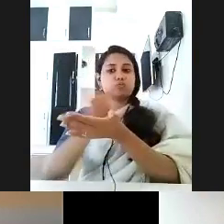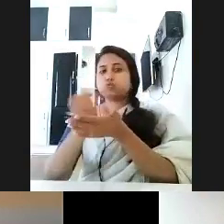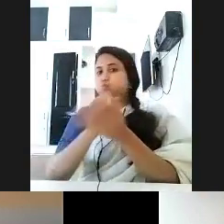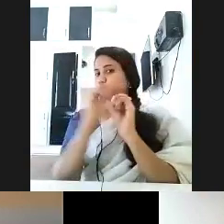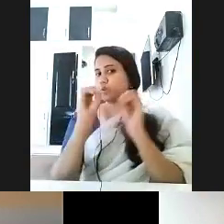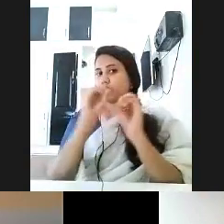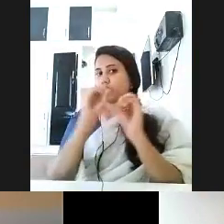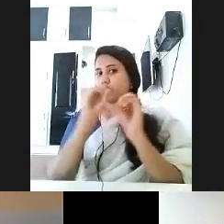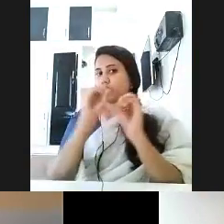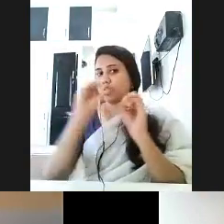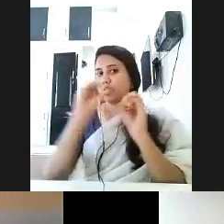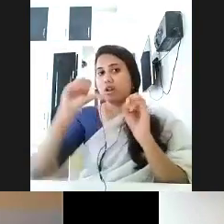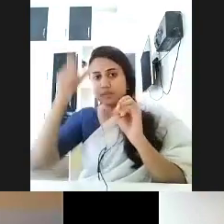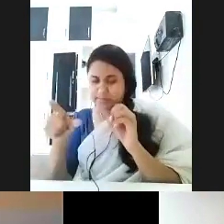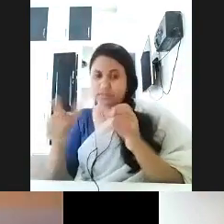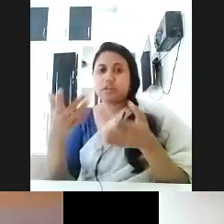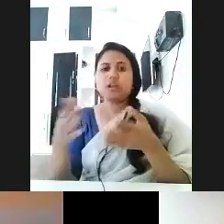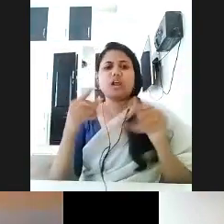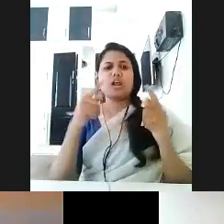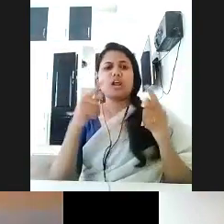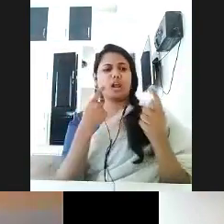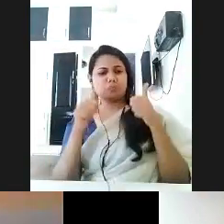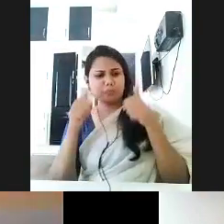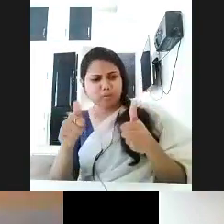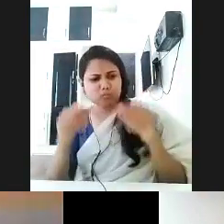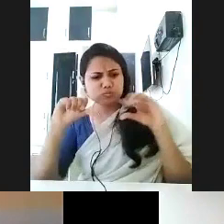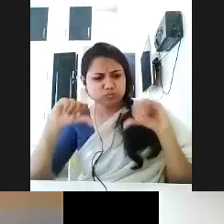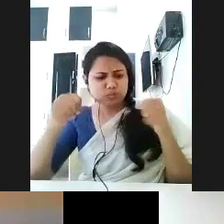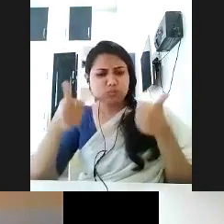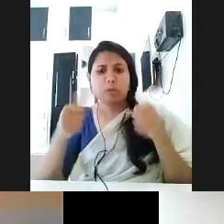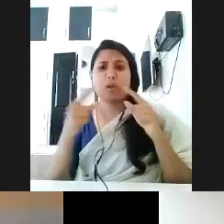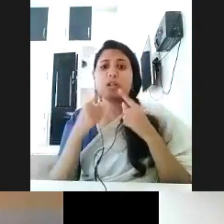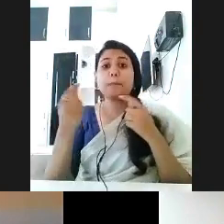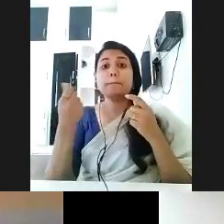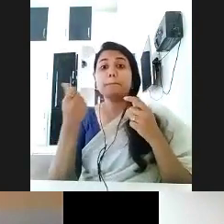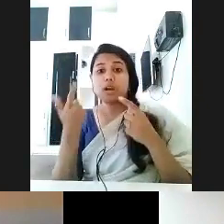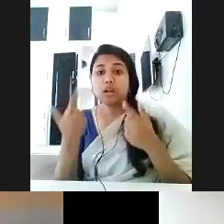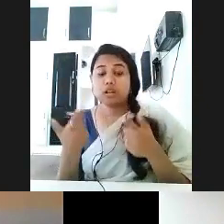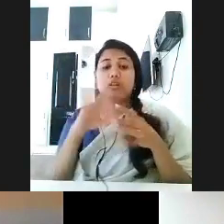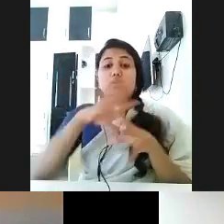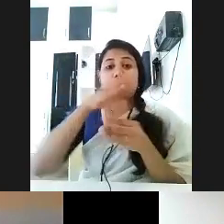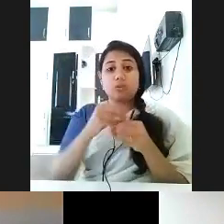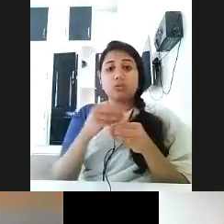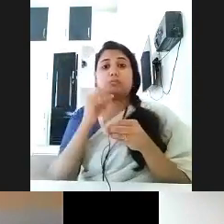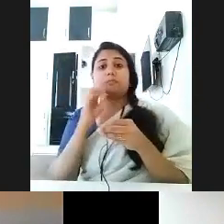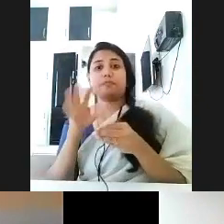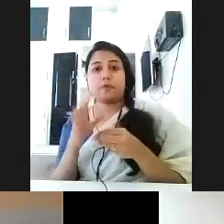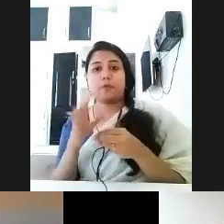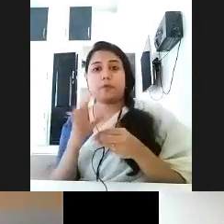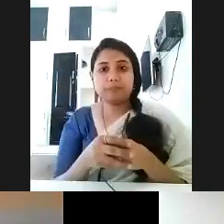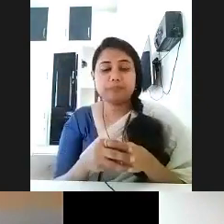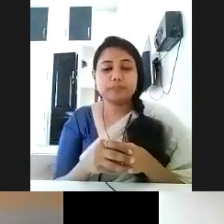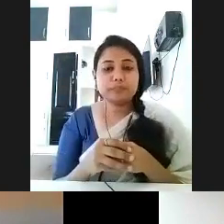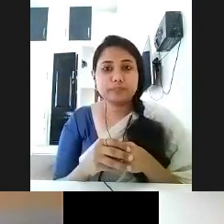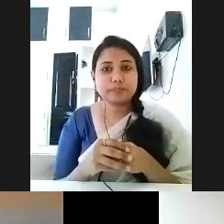എത്ര ബെനിഫിറ്റ് ഉണ്ടാവും ആൻഡ് കോസ്റ്റ് എത്ര വരും ഓർത്തോട്ടിക്കിനുള്ളതെന്നാണ്. ബിക്കോസ് ഐ ഫീൽ ദാറ്റ് ഓർത്തോട്ടിക്